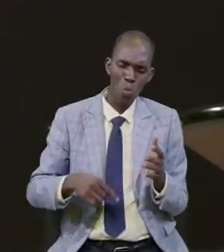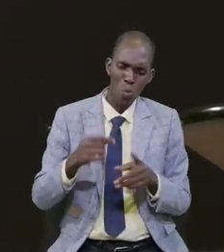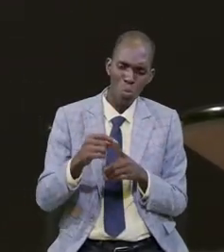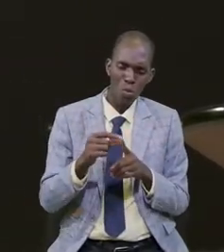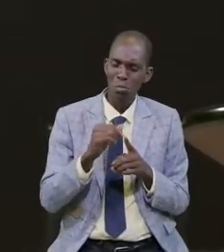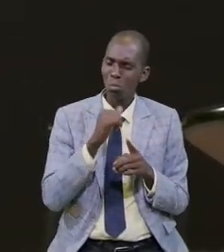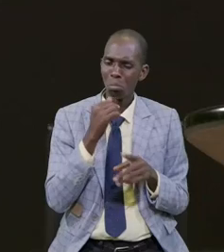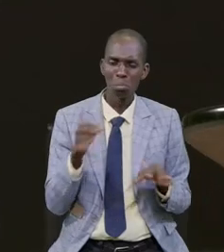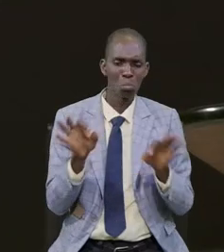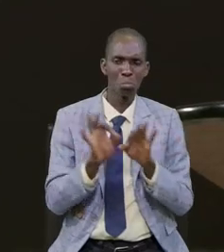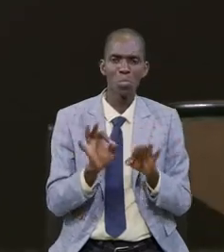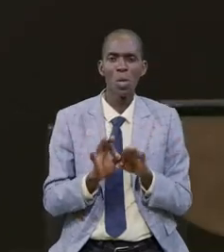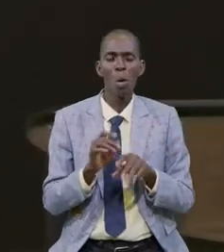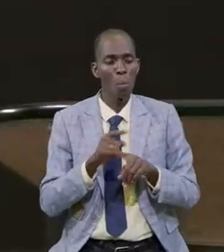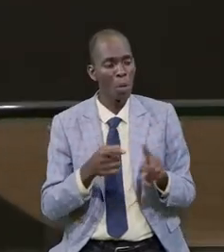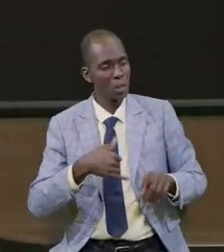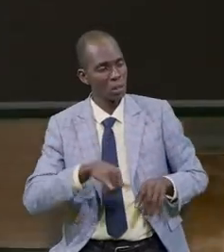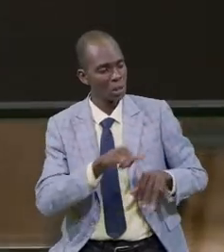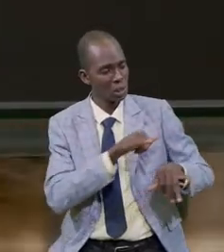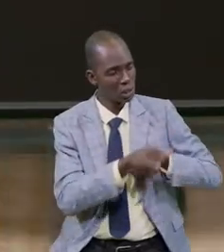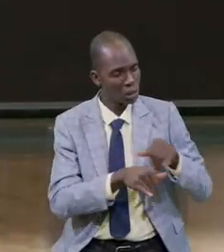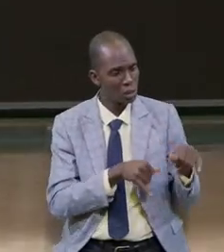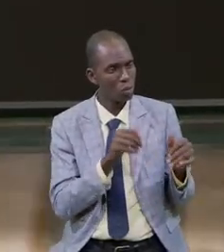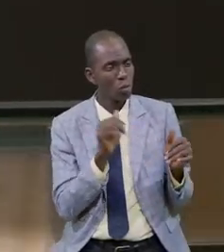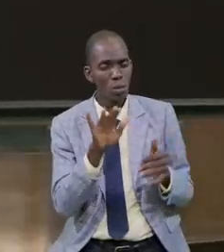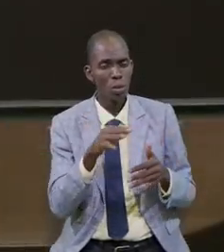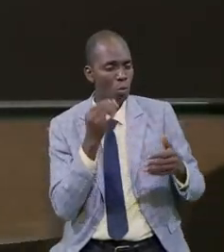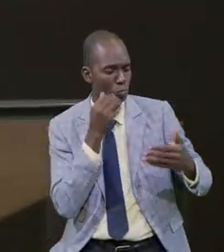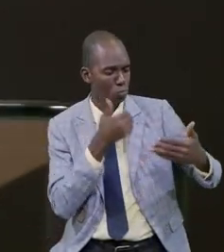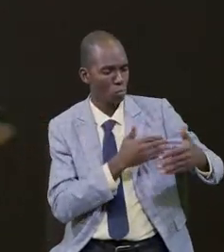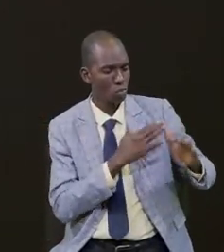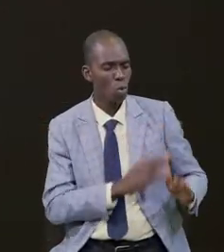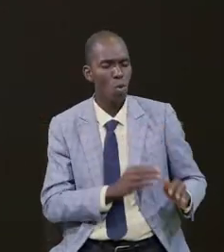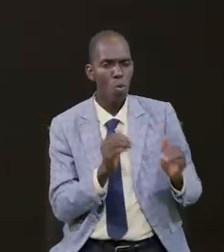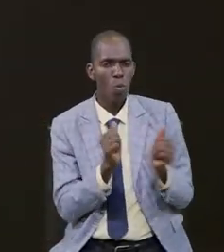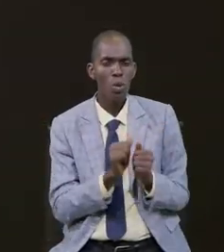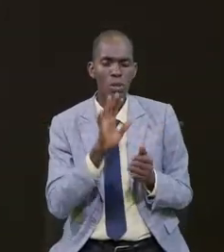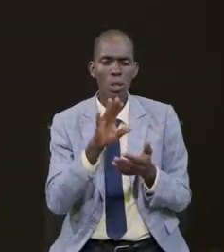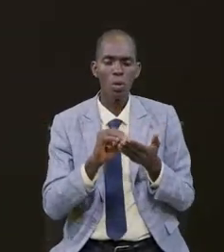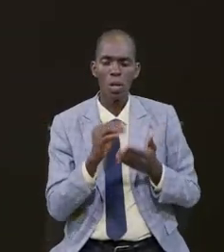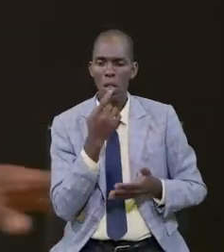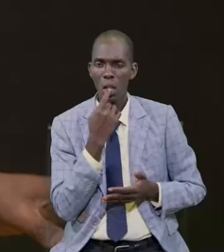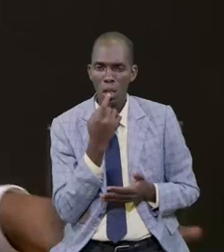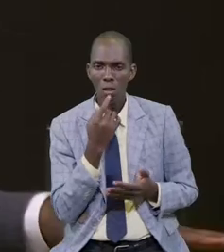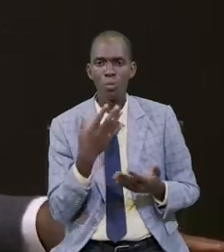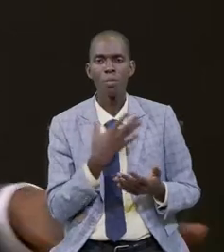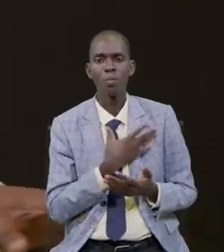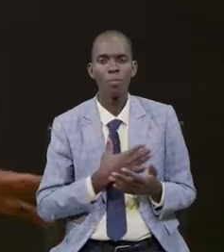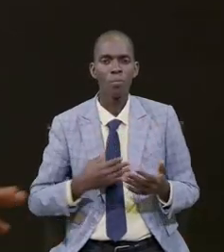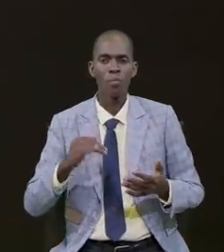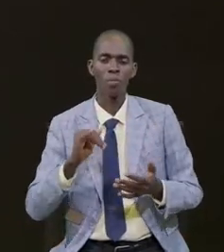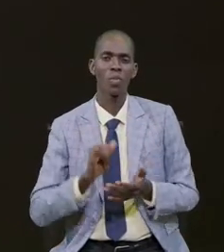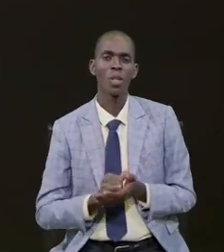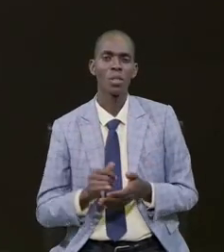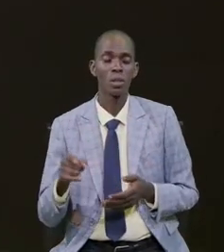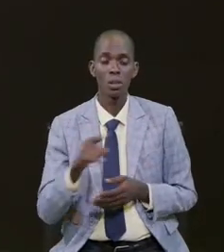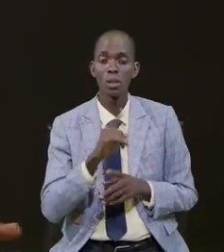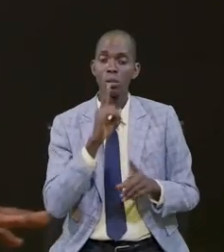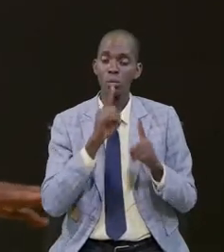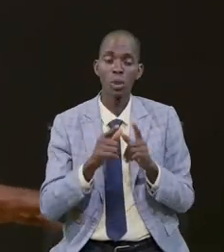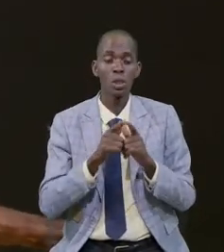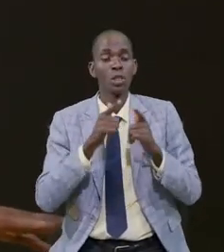superficialité. Il n'y a rien. Ils séduisent leurs voisins avec la langue. Avec des discours enflammés